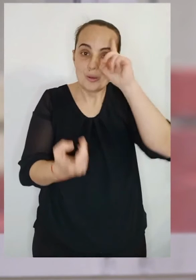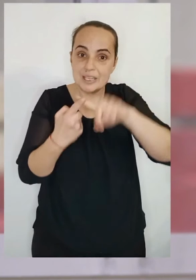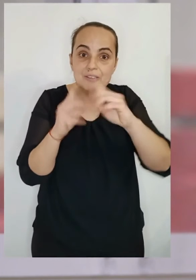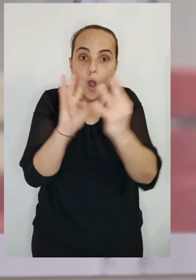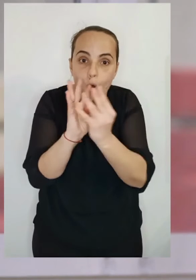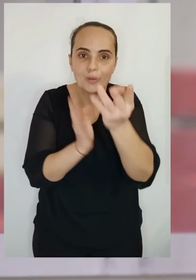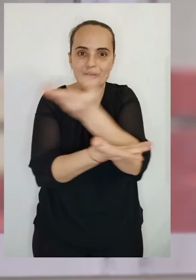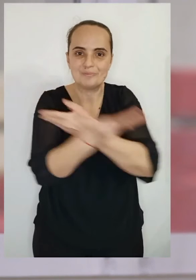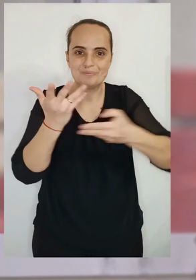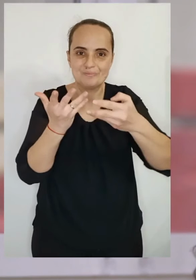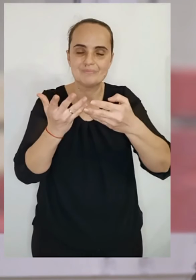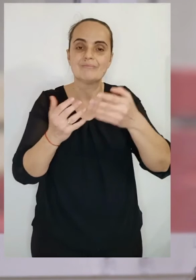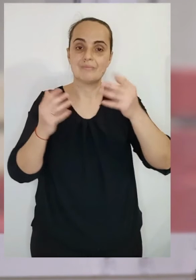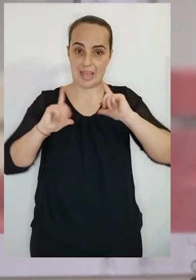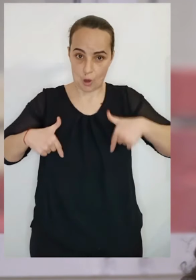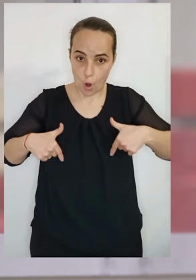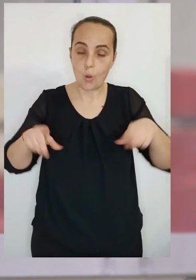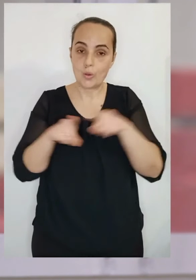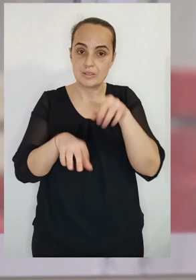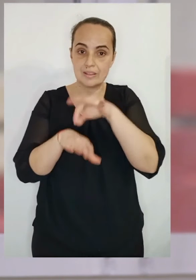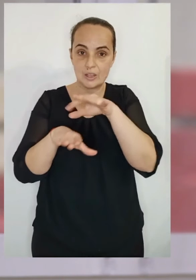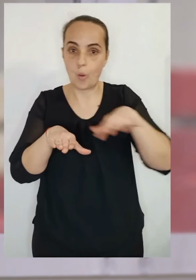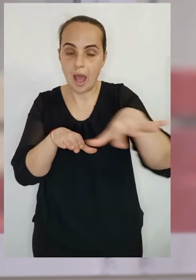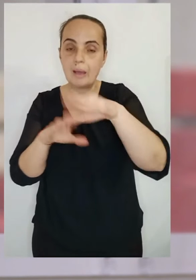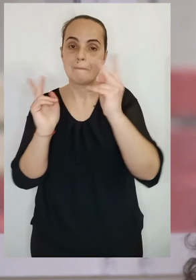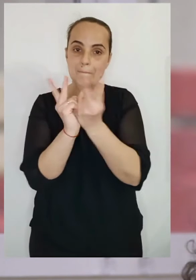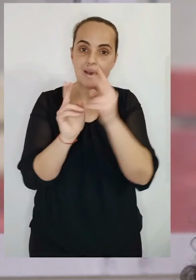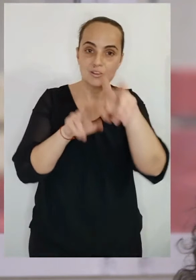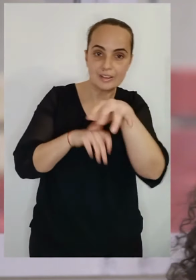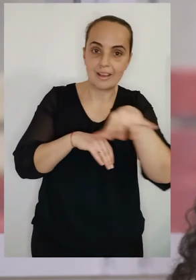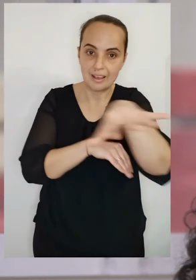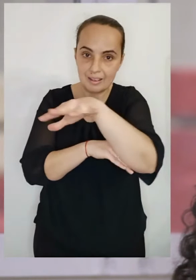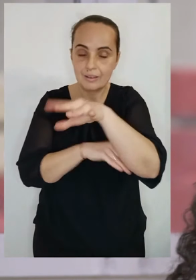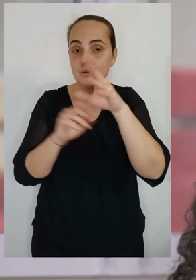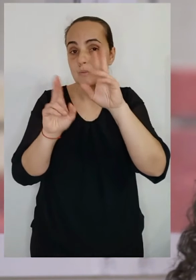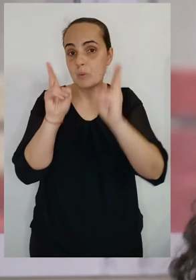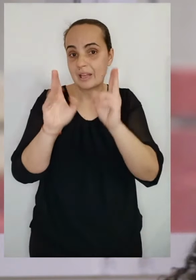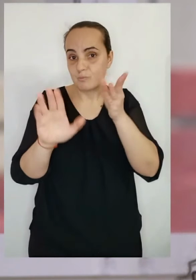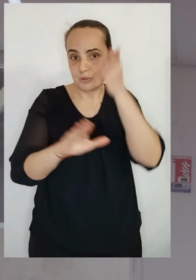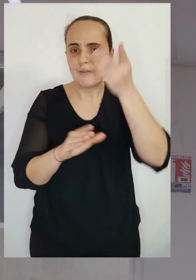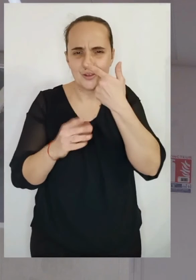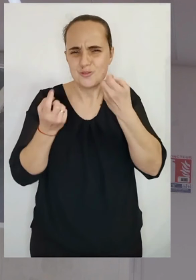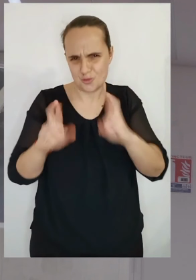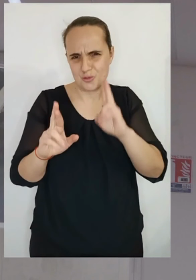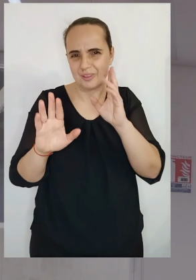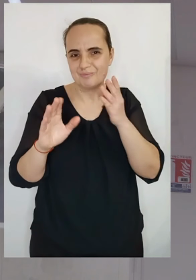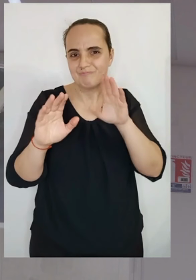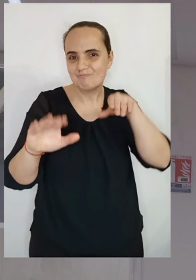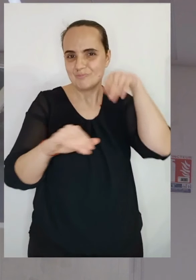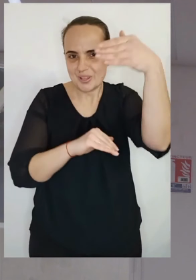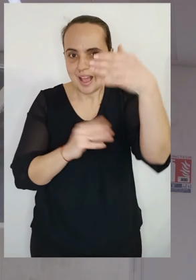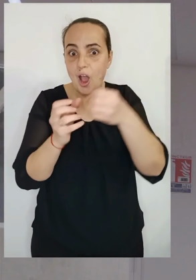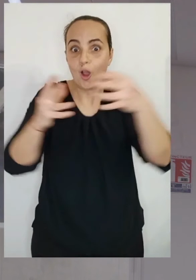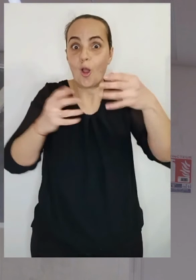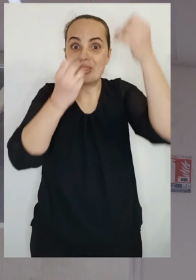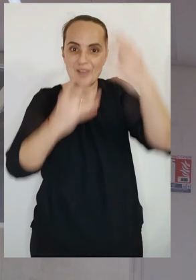rencontres au sein des écoles, au sein du territoire, effectivement dans les parcs et dans les jardins, et peut-être après, plus tard, enfin non, même sûr, un gros